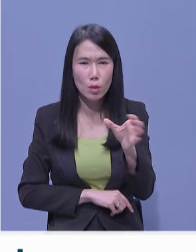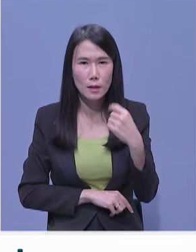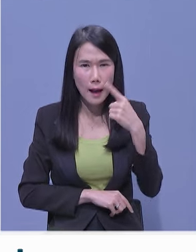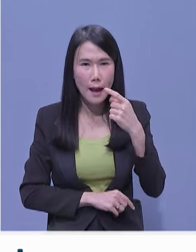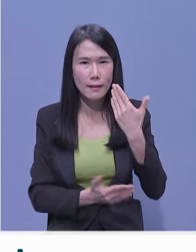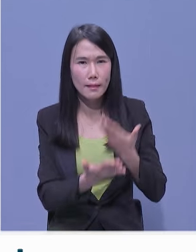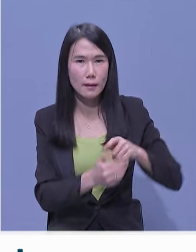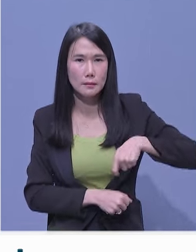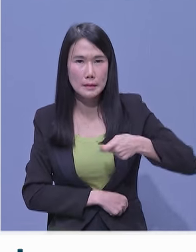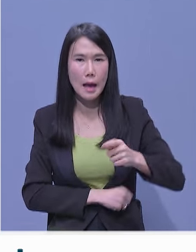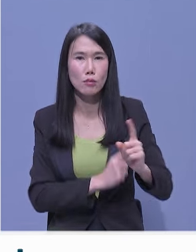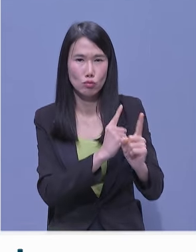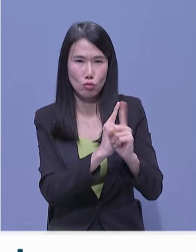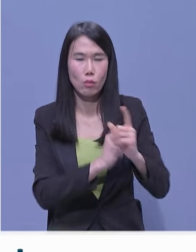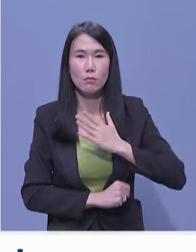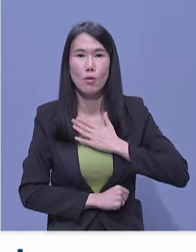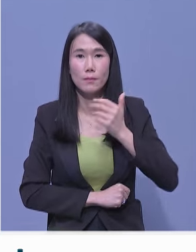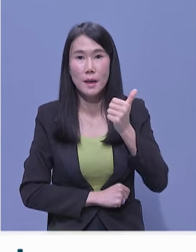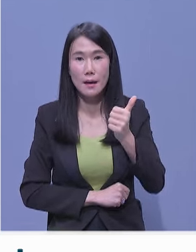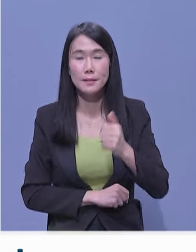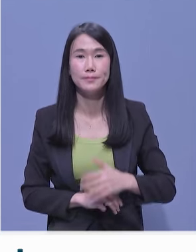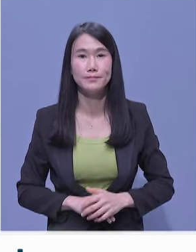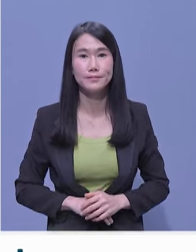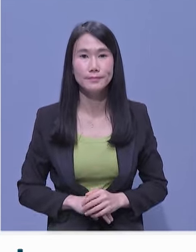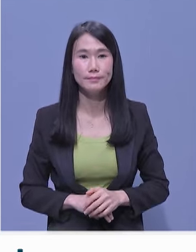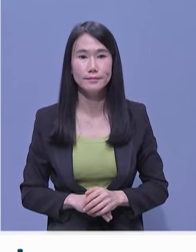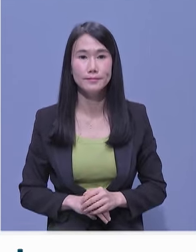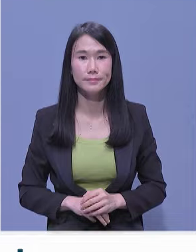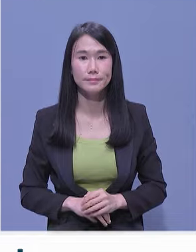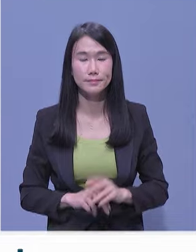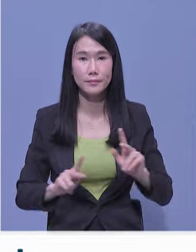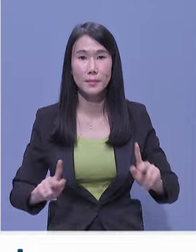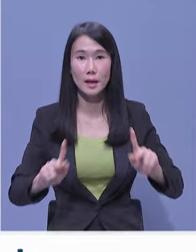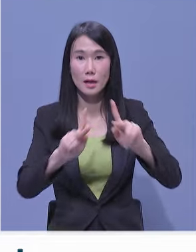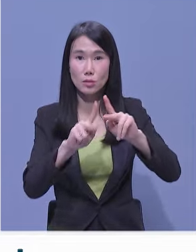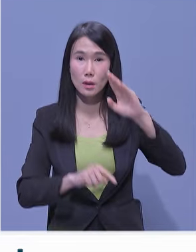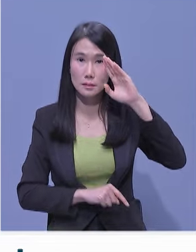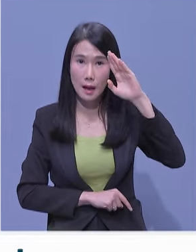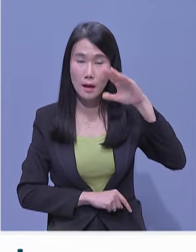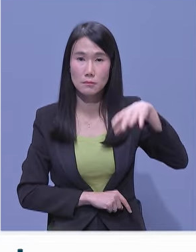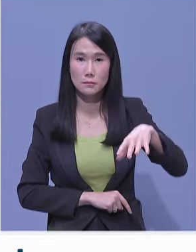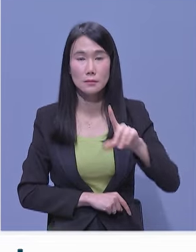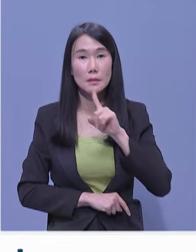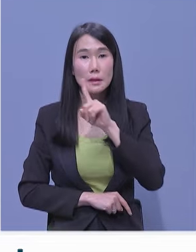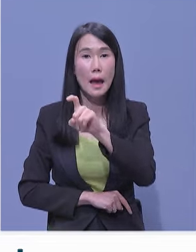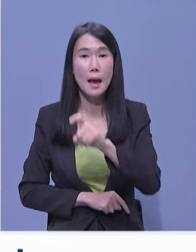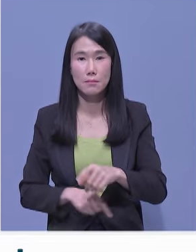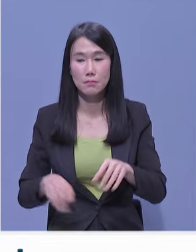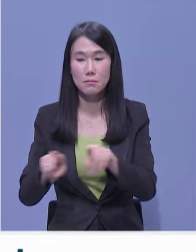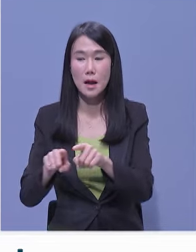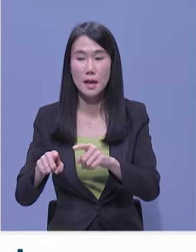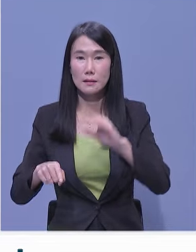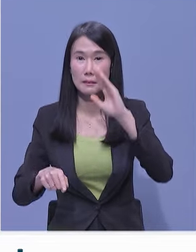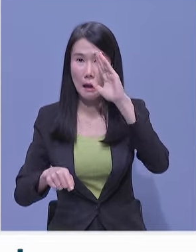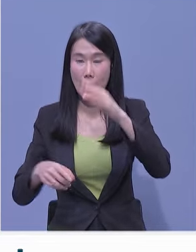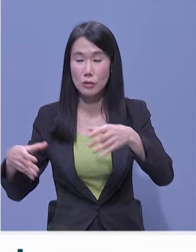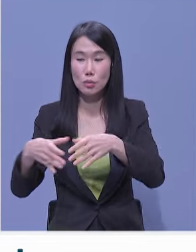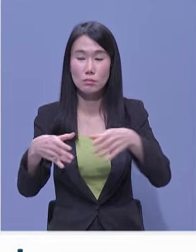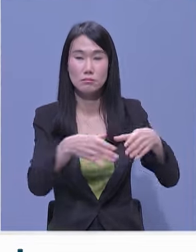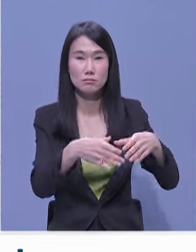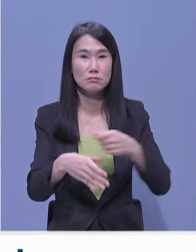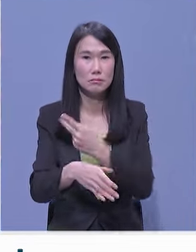ค่าธนาคารค่า WiFiอะไรแบบนี้ครับขณะเดียวกันกระทรวงกลาโหมได้วิทยุสอบถามไปทุกเหล่าทัพเช้านี้ยังไม่